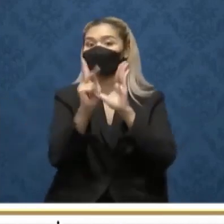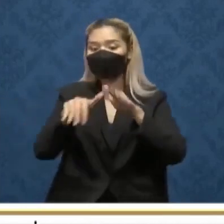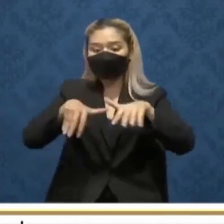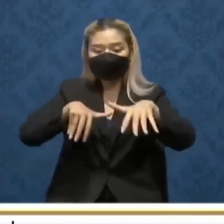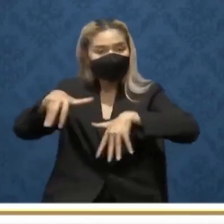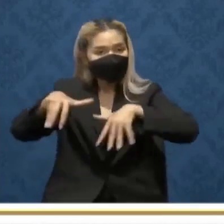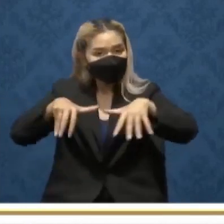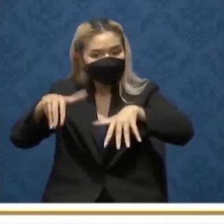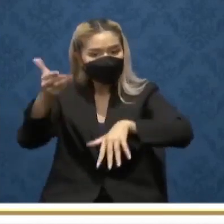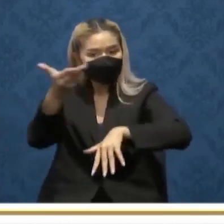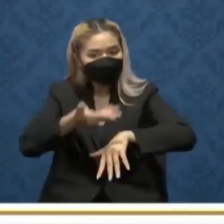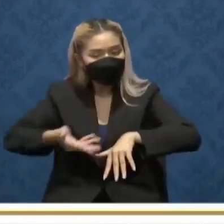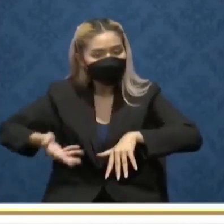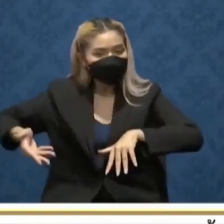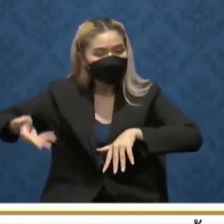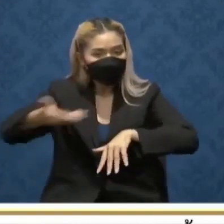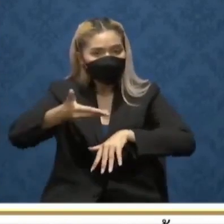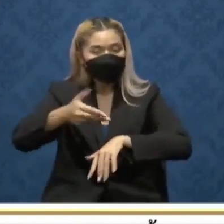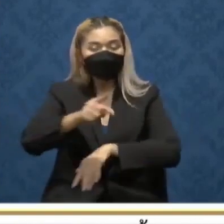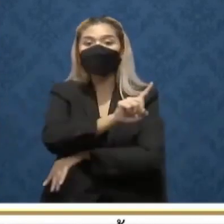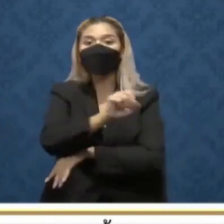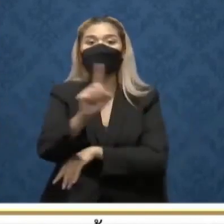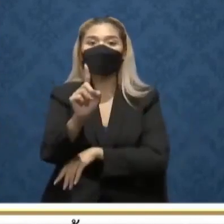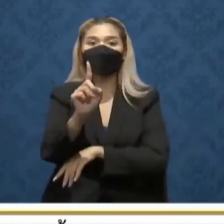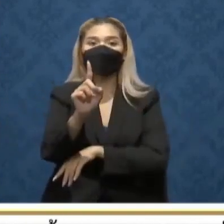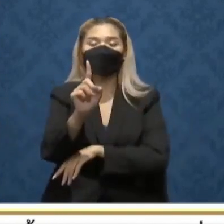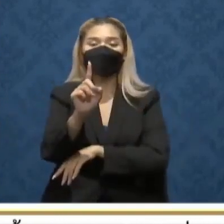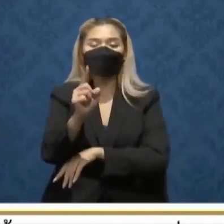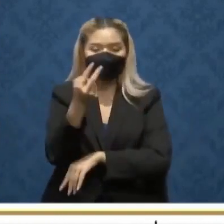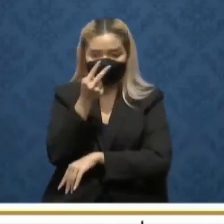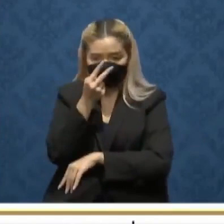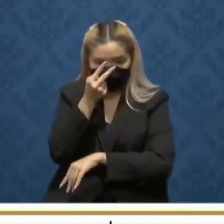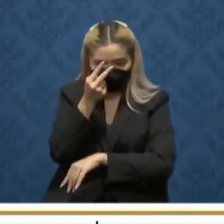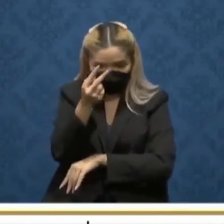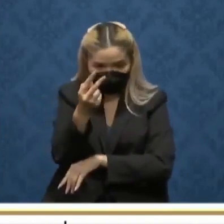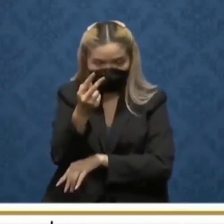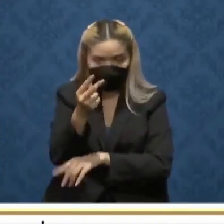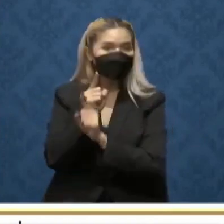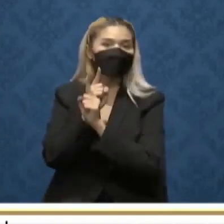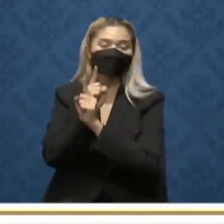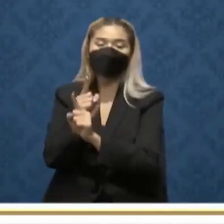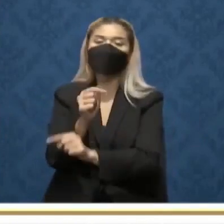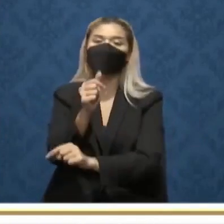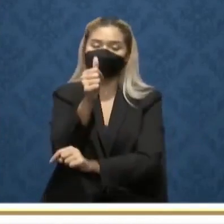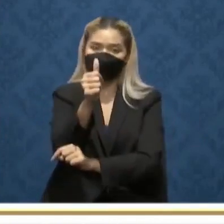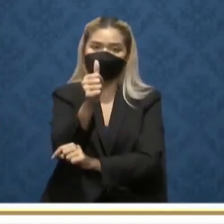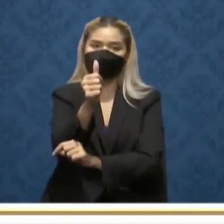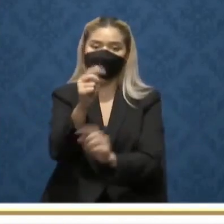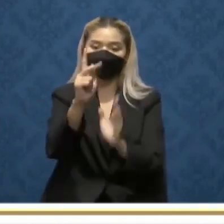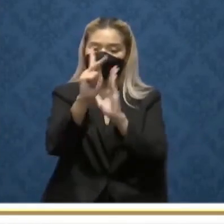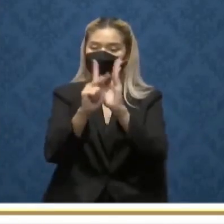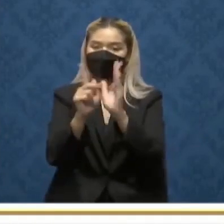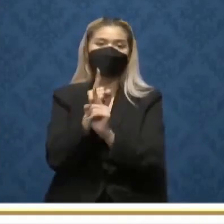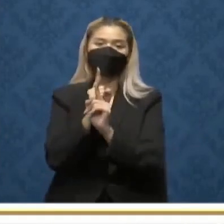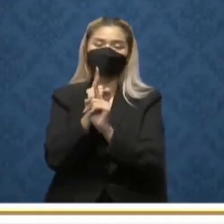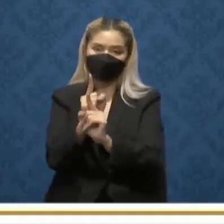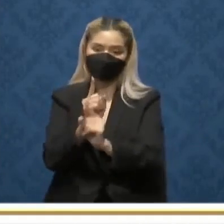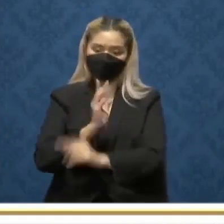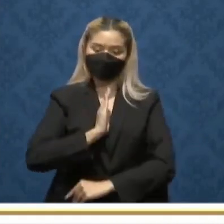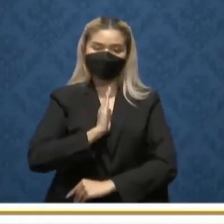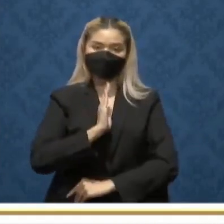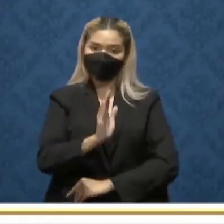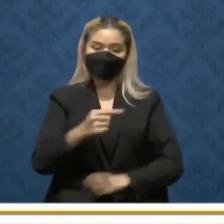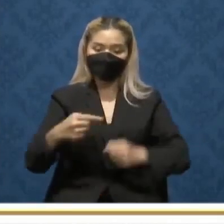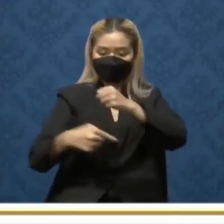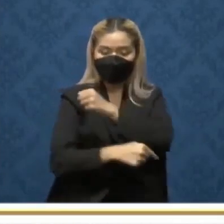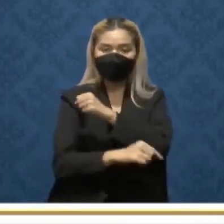นและเพื่อนสมาชิกจะสามารถติดตามกระบวนการของการผ่านร่างกฎหมายต่างๆได้อย่างโปร่งใสได้อย่